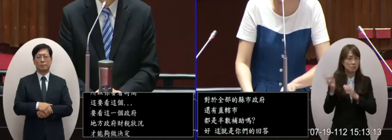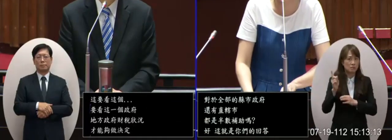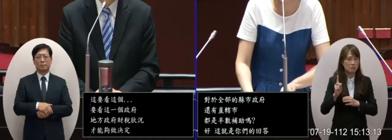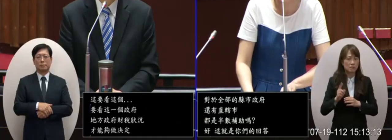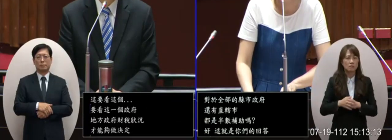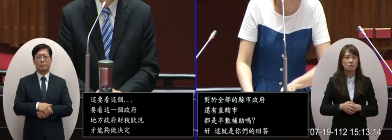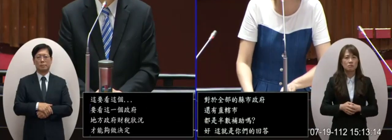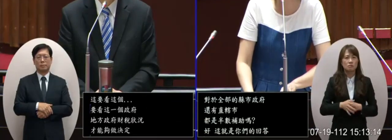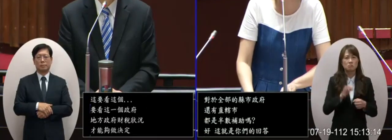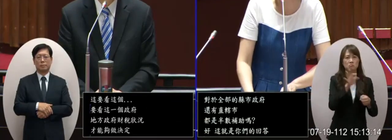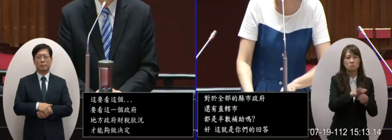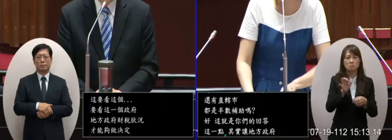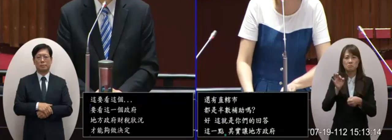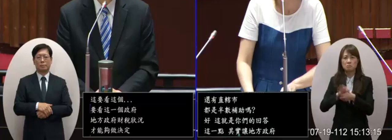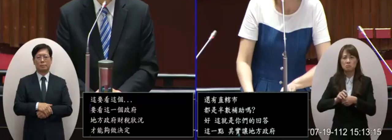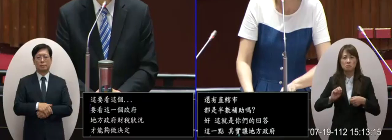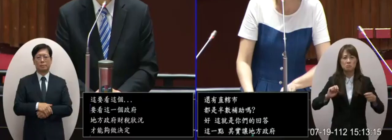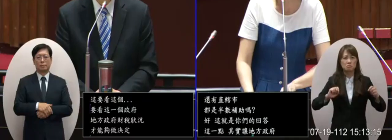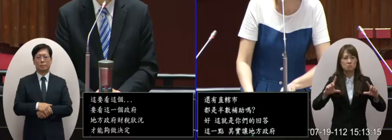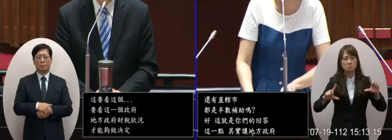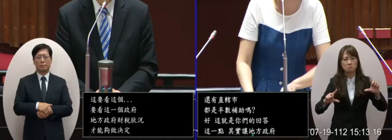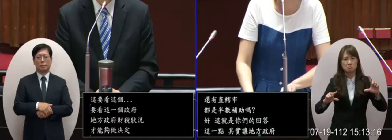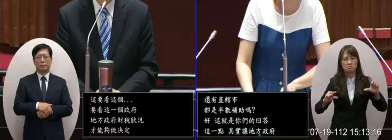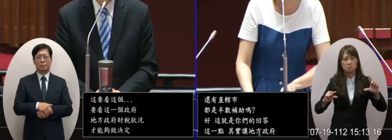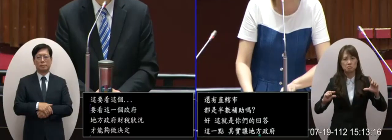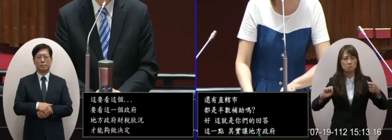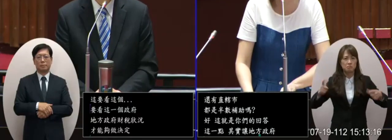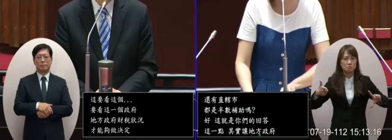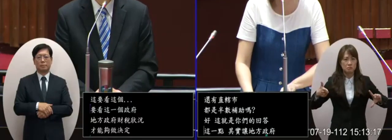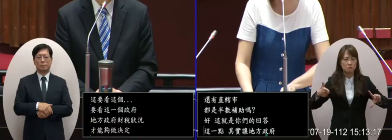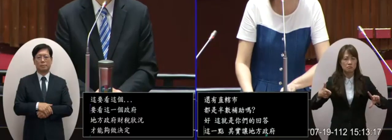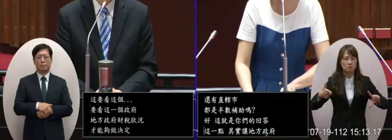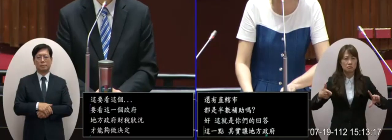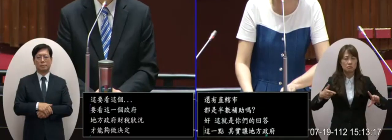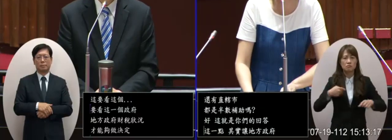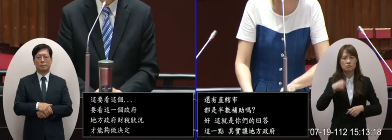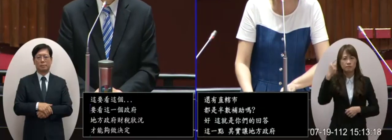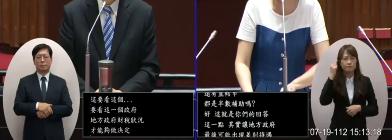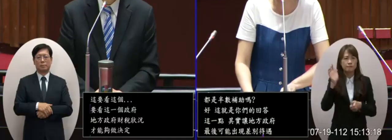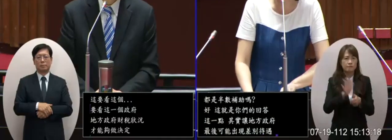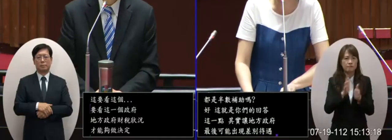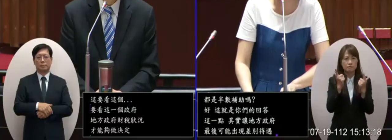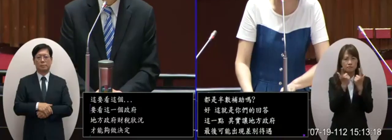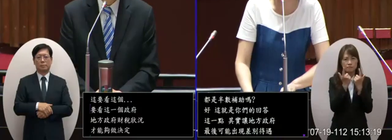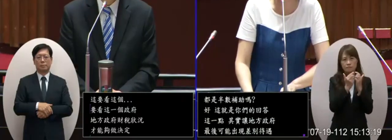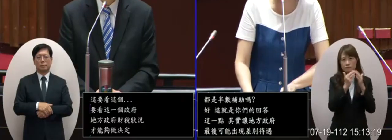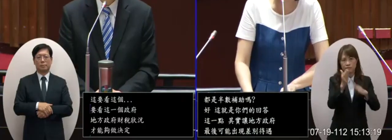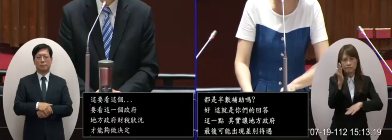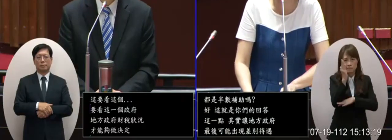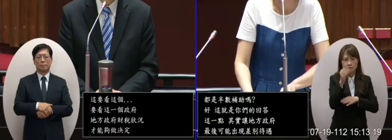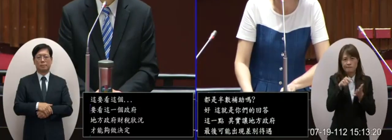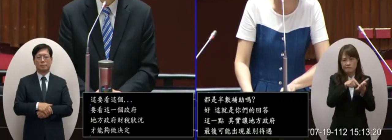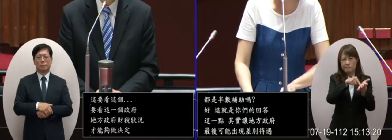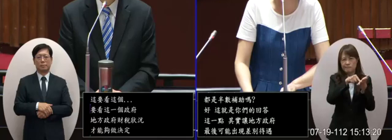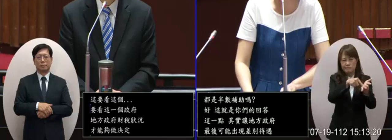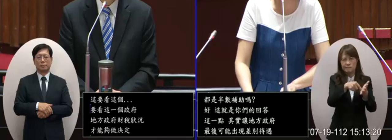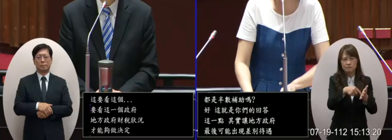别待遇。好，所以在这边我具体的要为我们台北市政府争取比